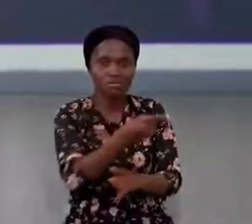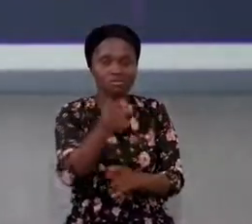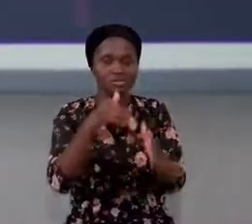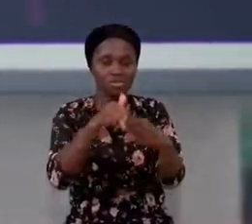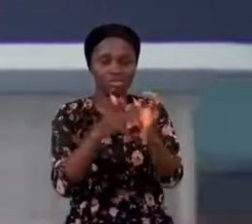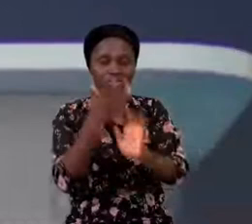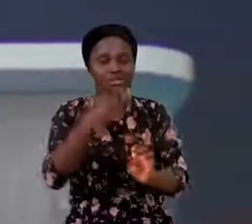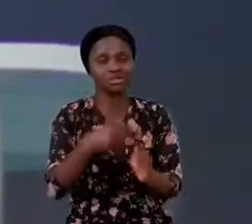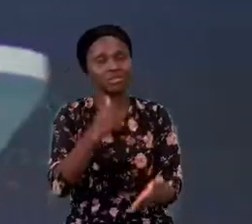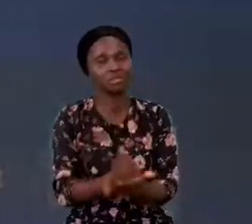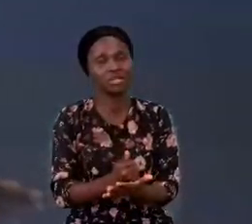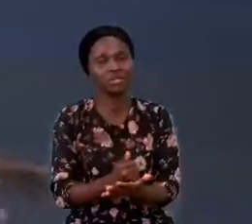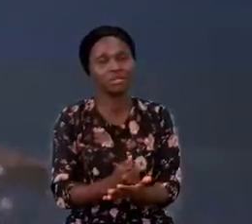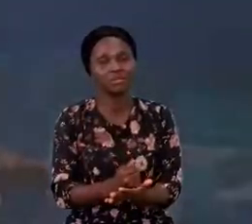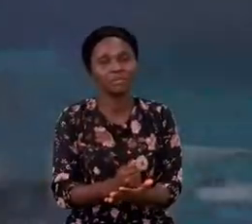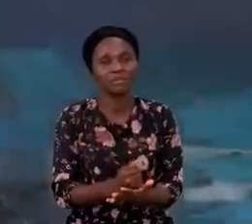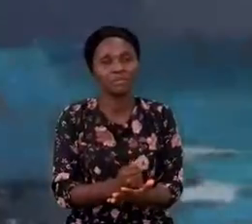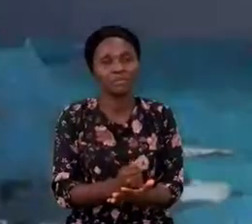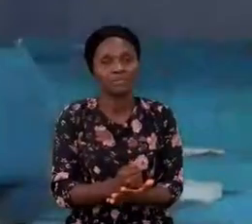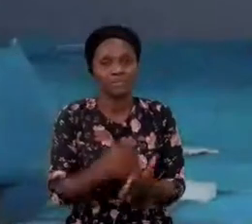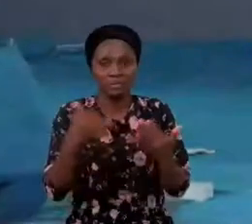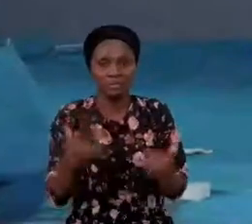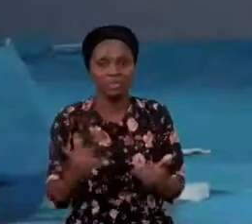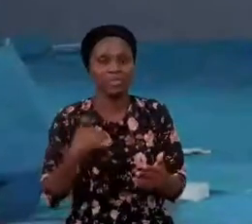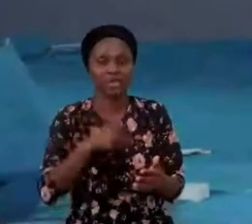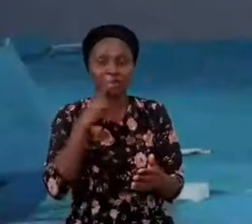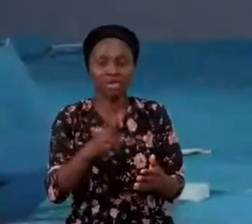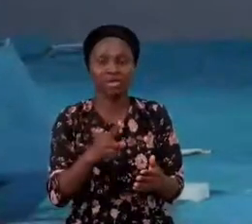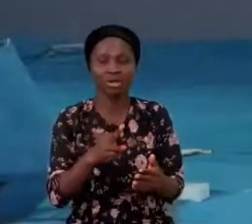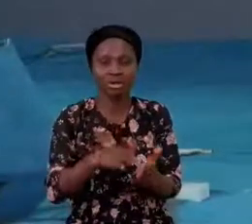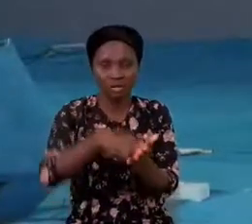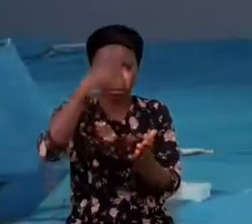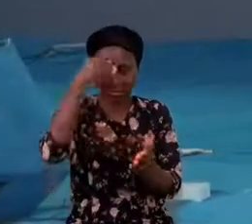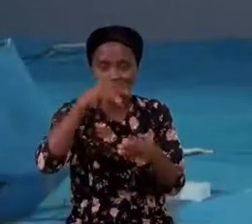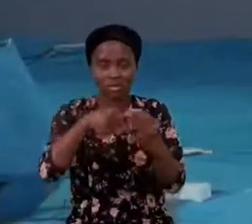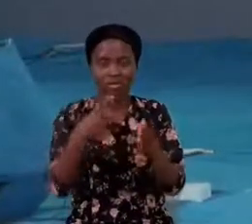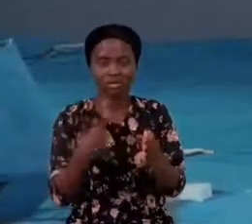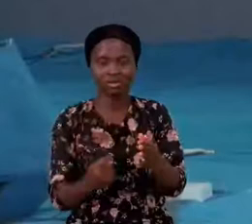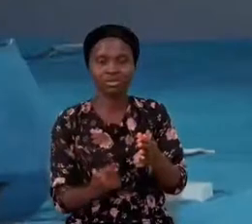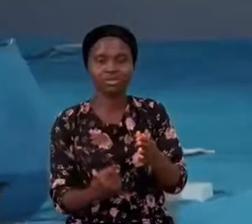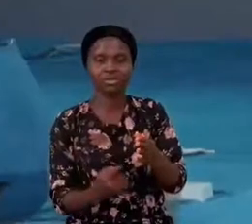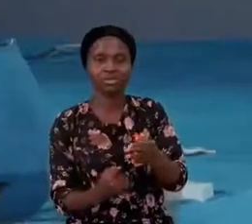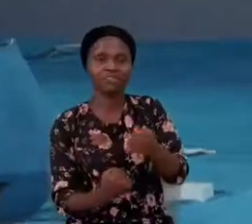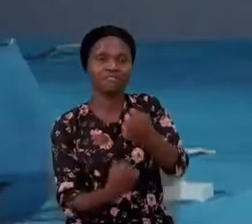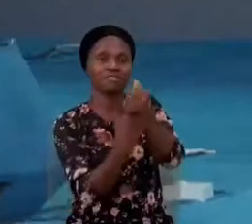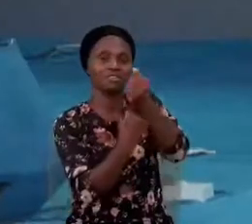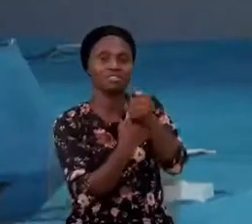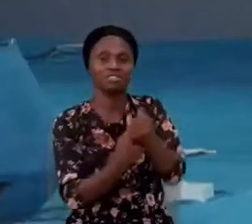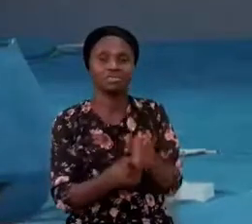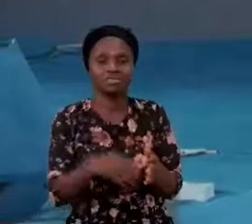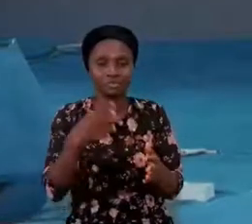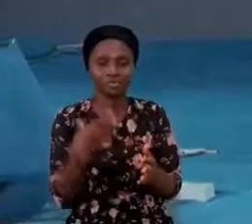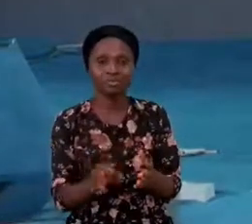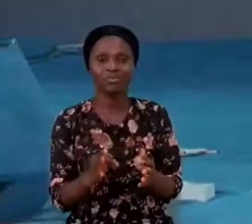l'excellence. Les leaders que Dieu lui-même libère pour l'excellence. Nous avons